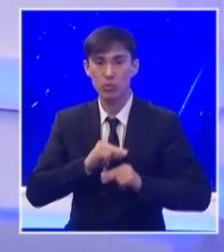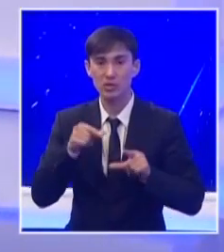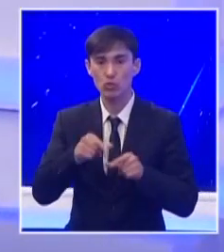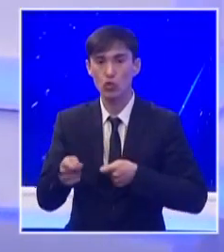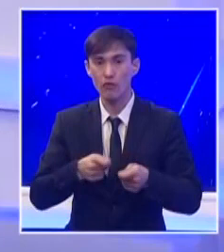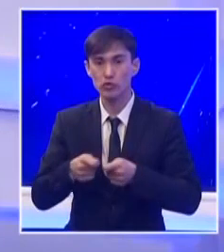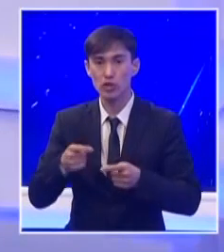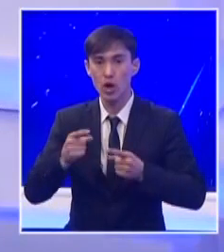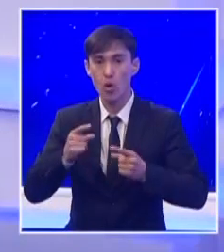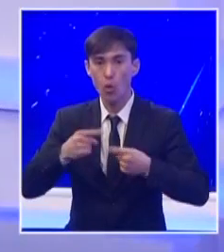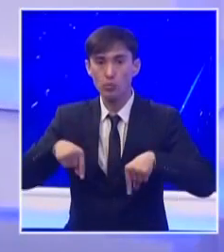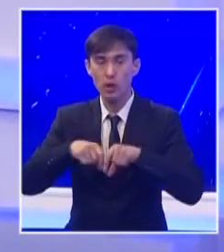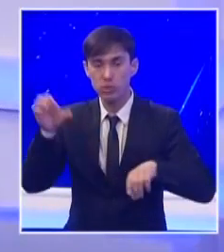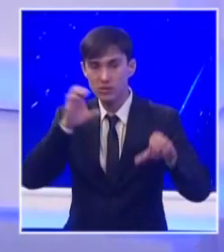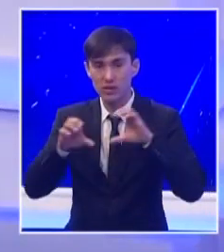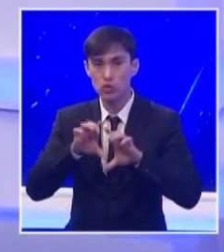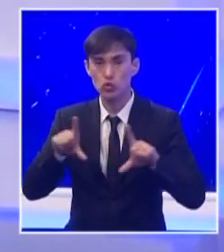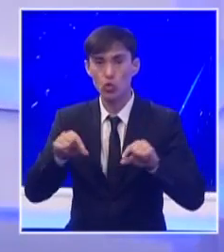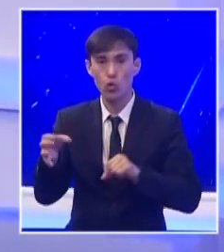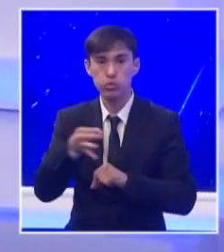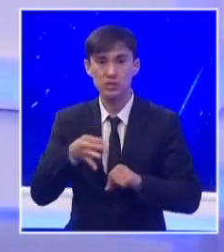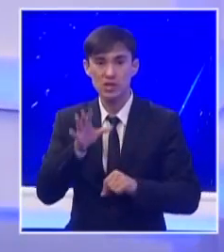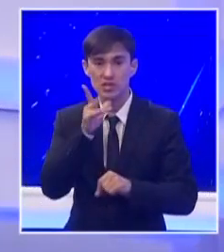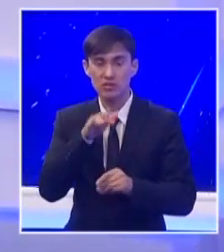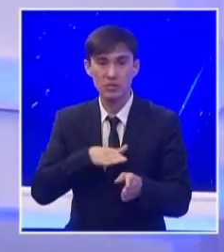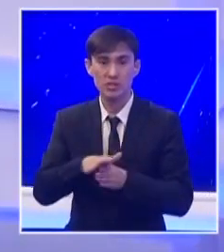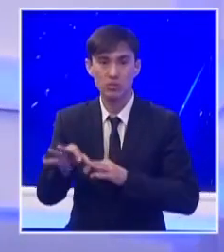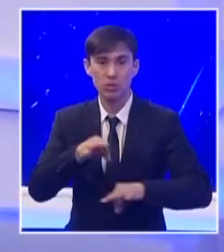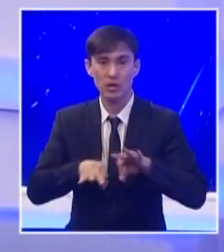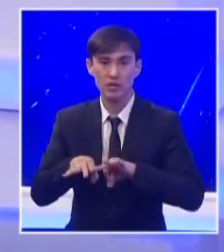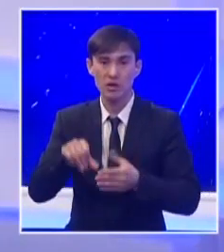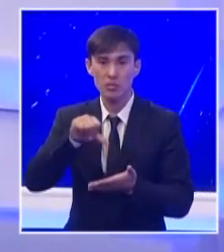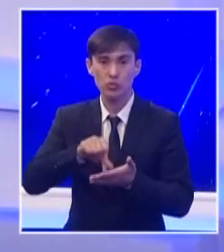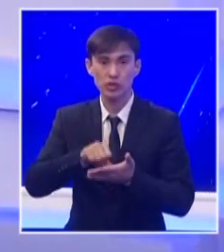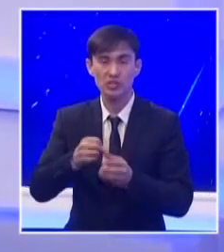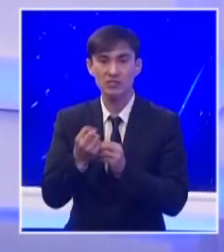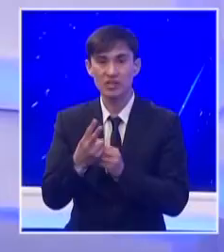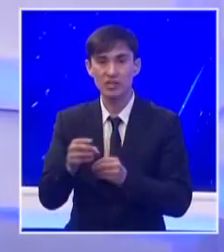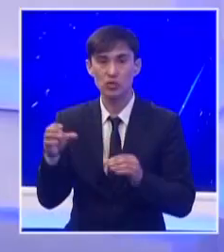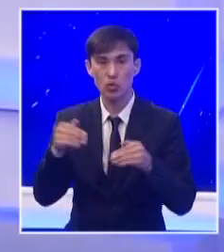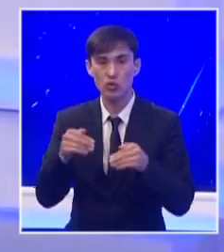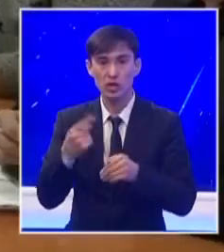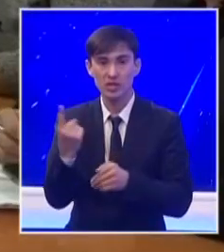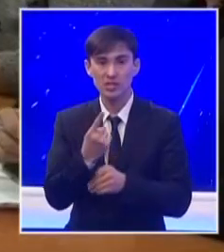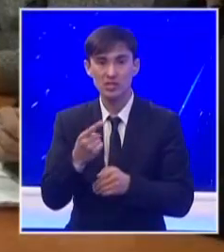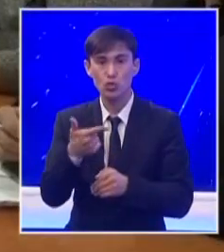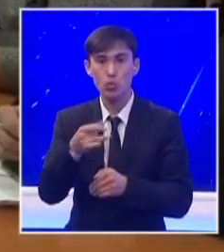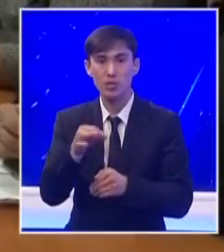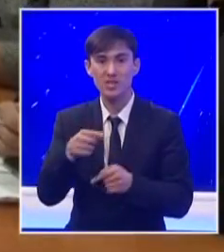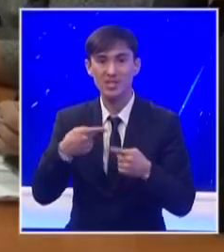и руководство общеобразовательных школ области. За время реализации проекта в нем приняли участие 12 колледжей, один из